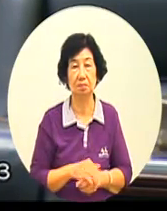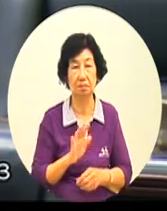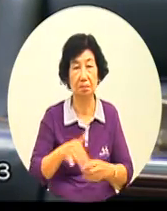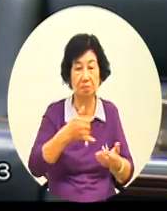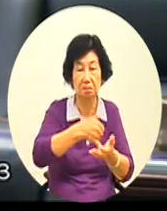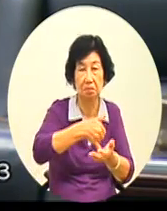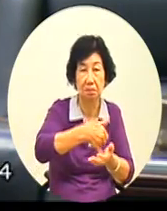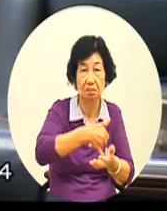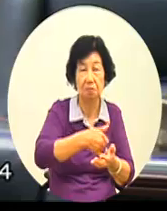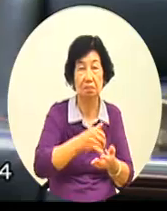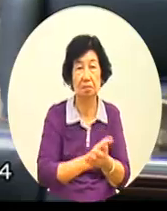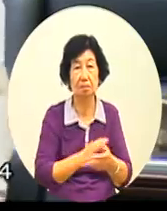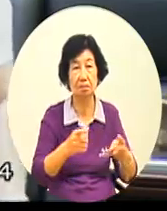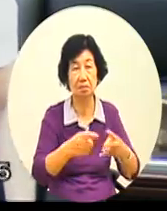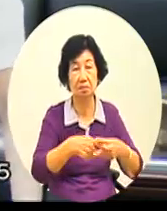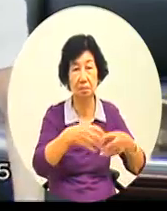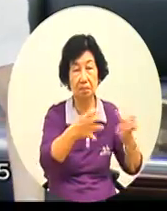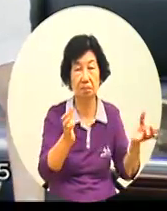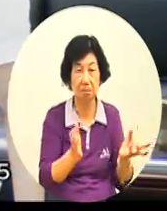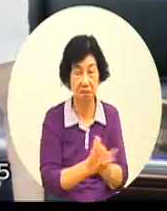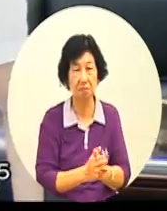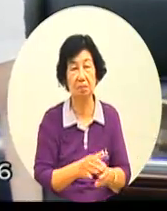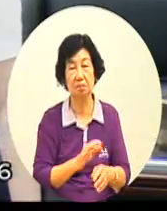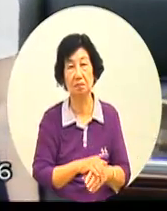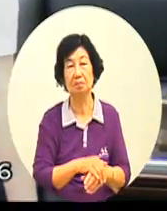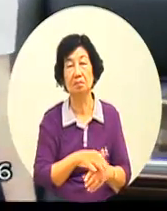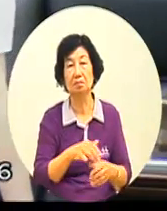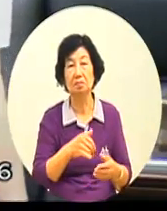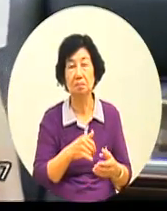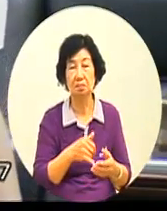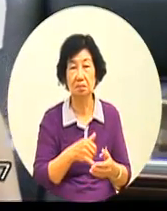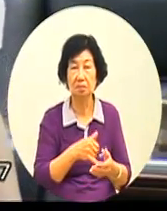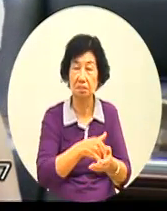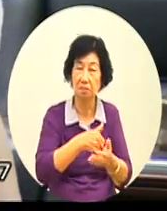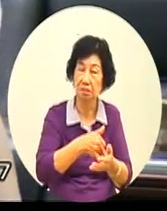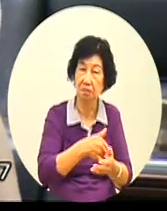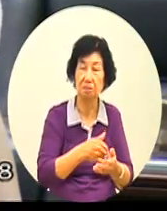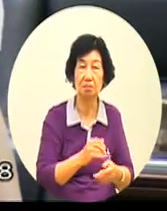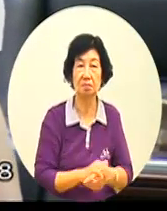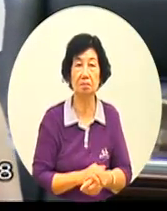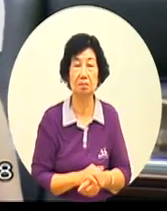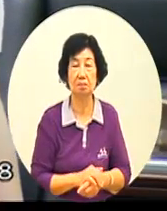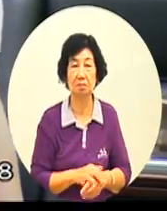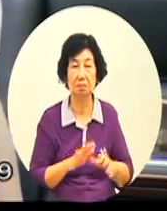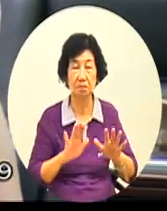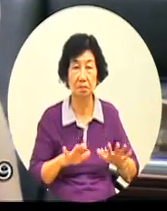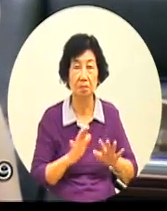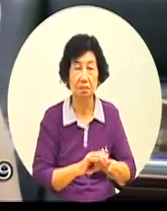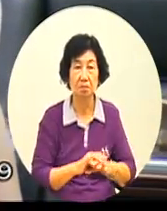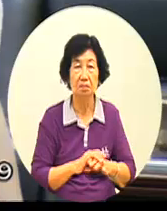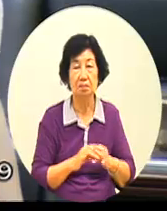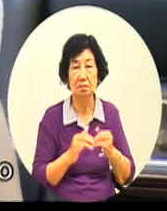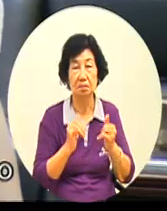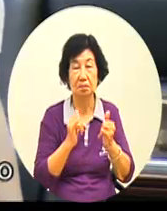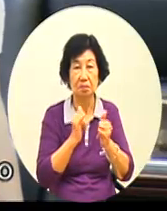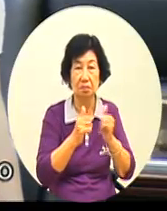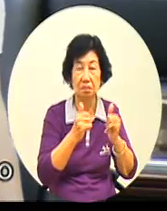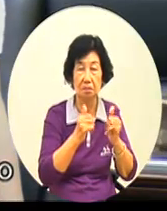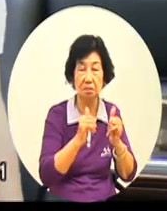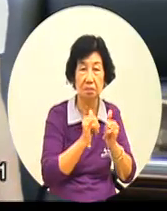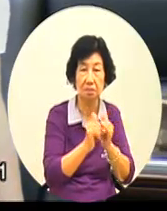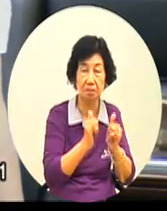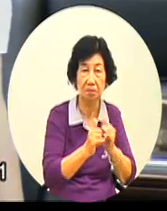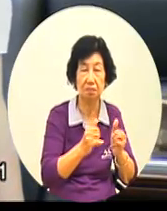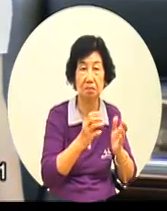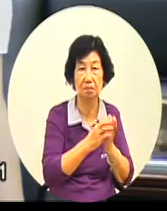的一个小组就是社政。那但是我觉得社会局扮演的角色不仅是关怀弱势照顾弱势，我